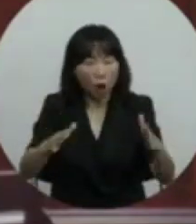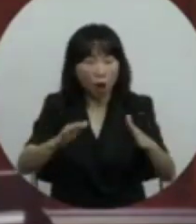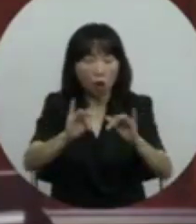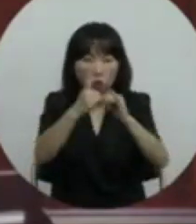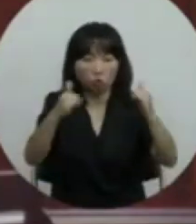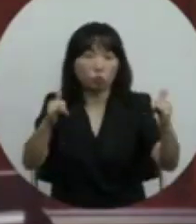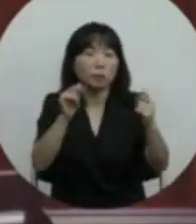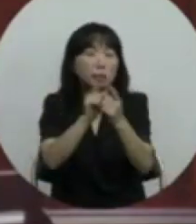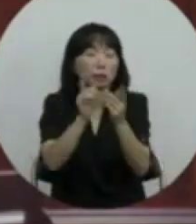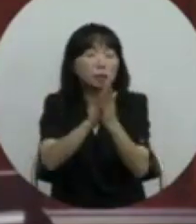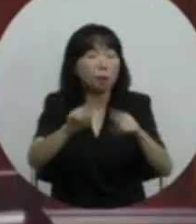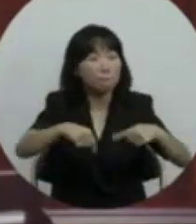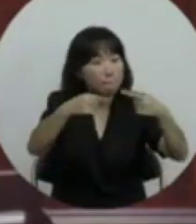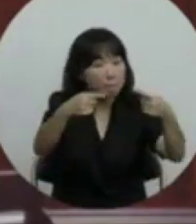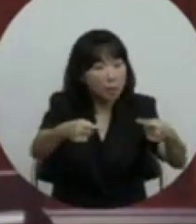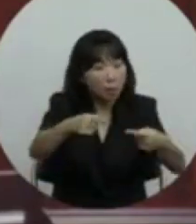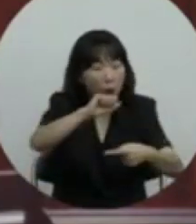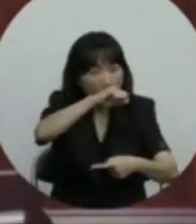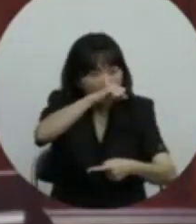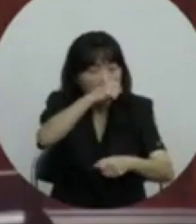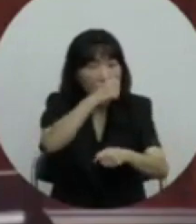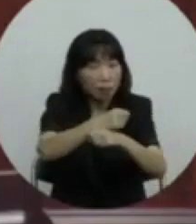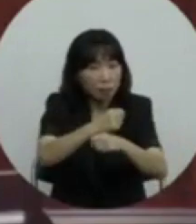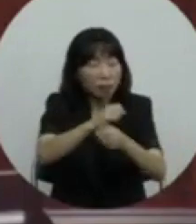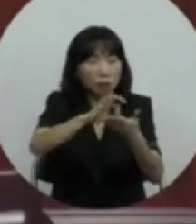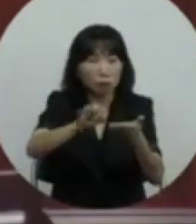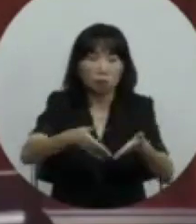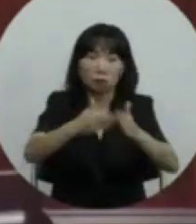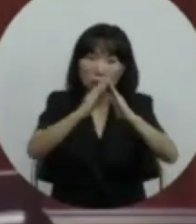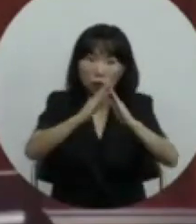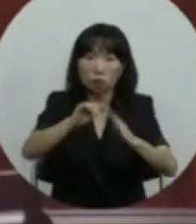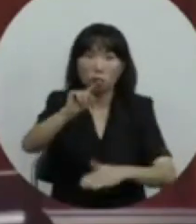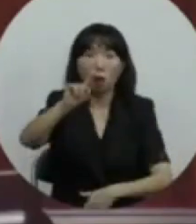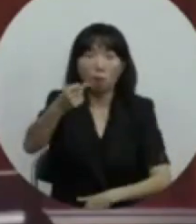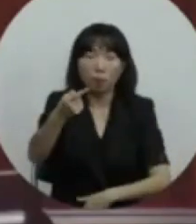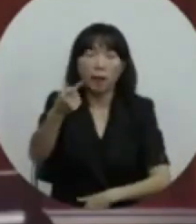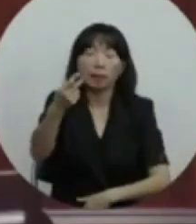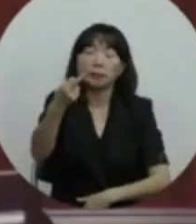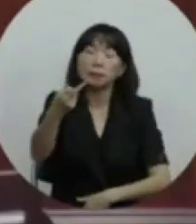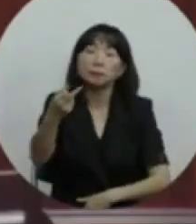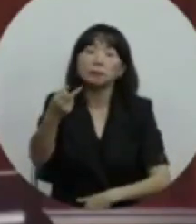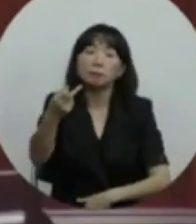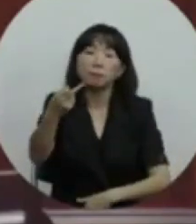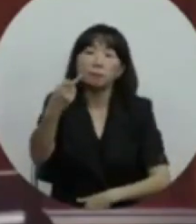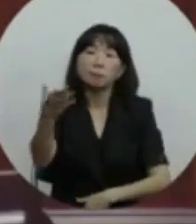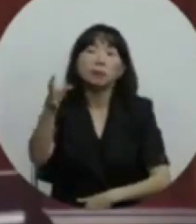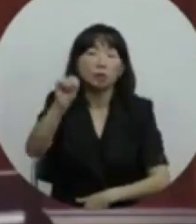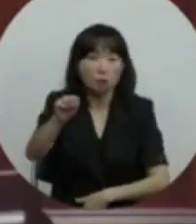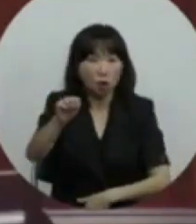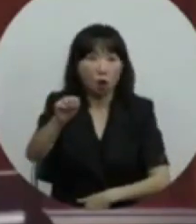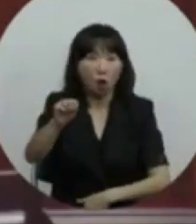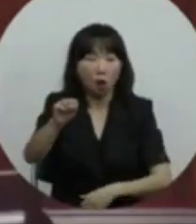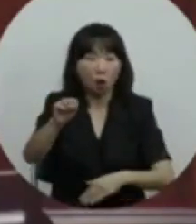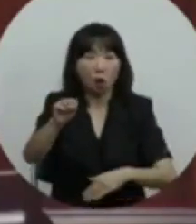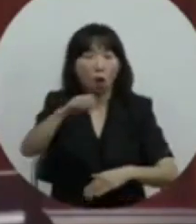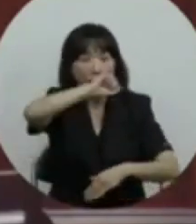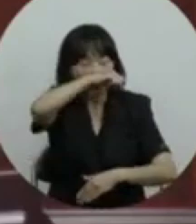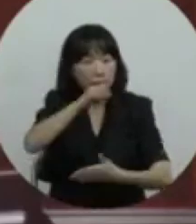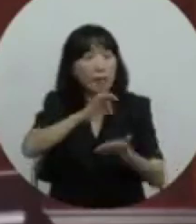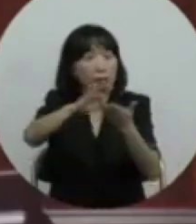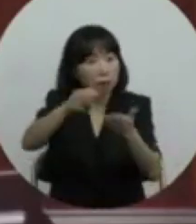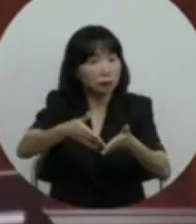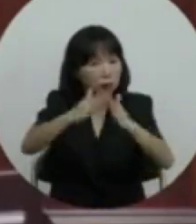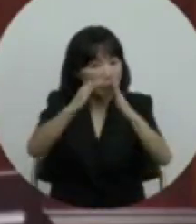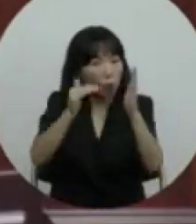운영하며 총 207건에 대해 약 112억 원가량의 예산을 반영했으며